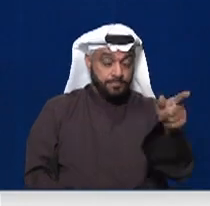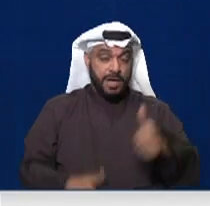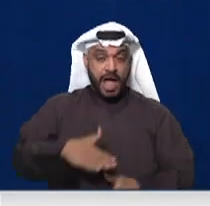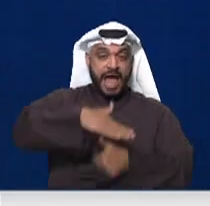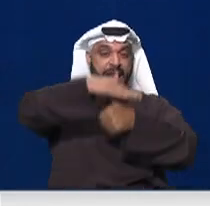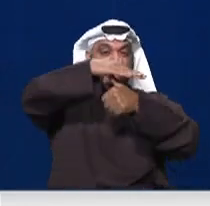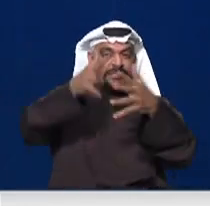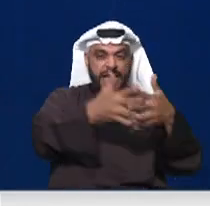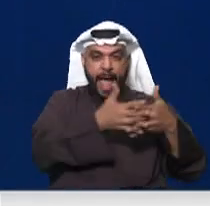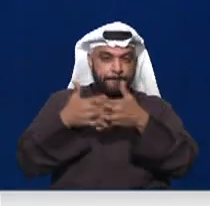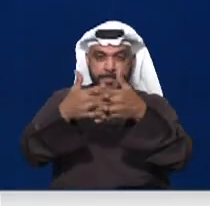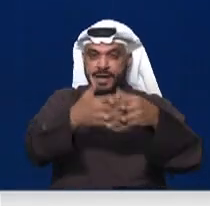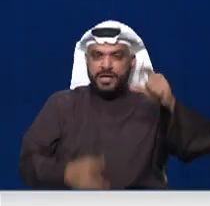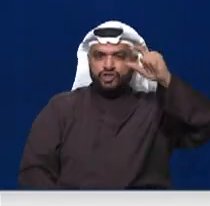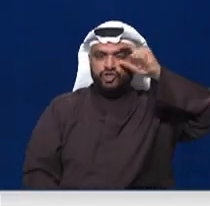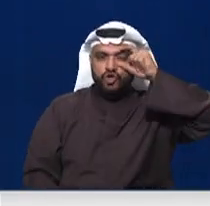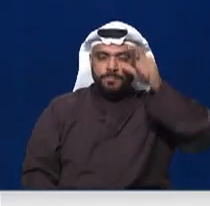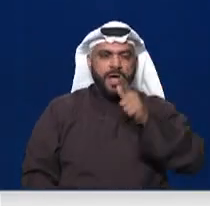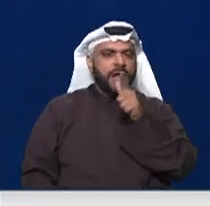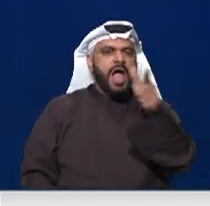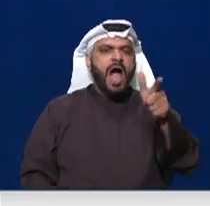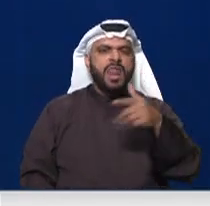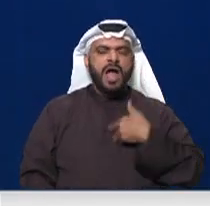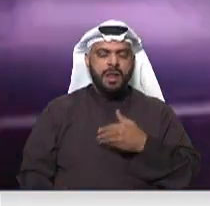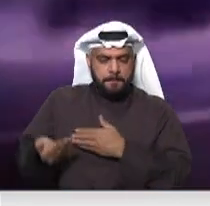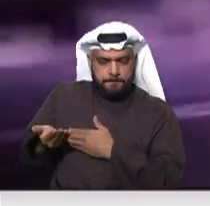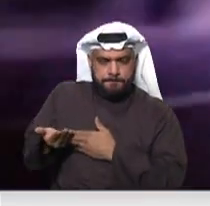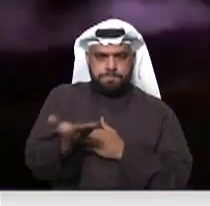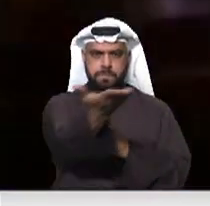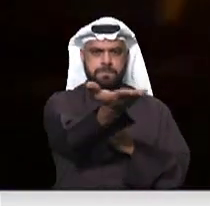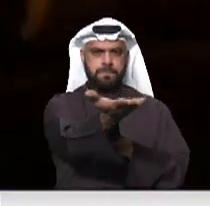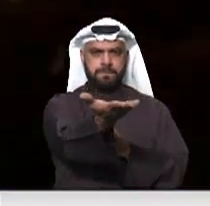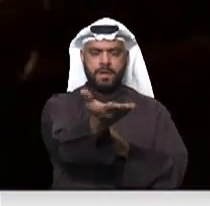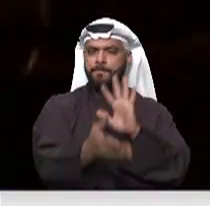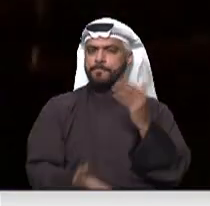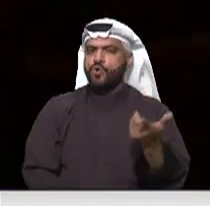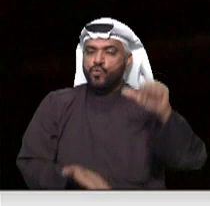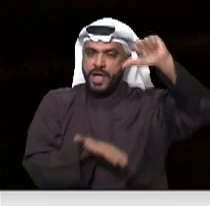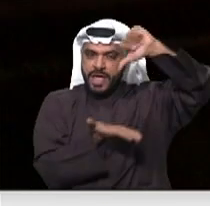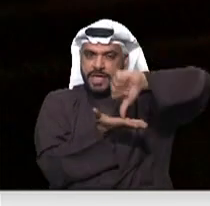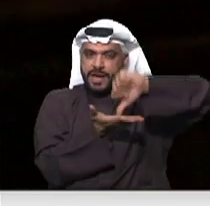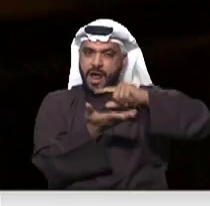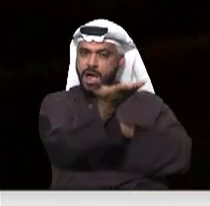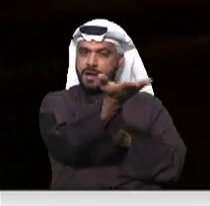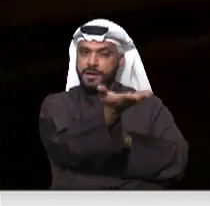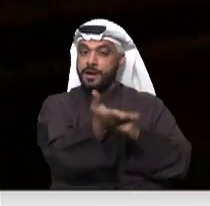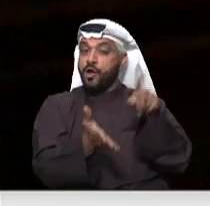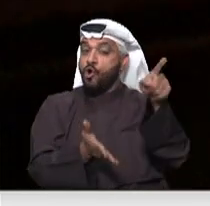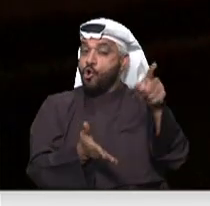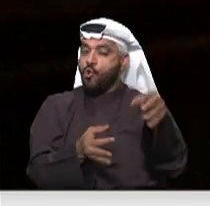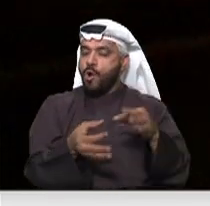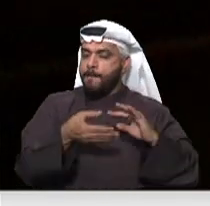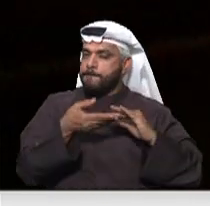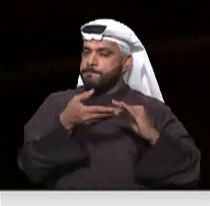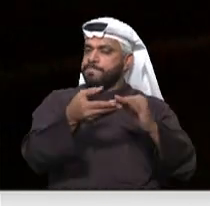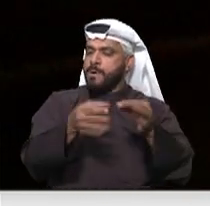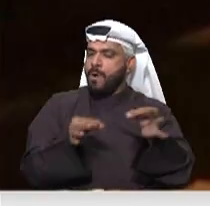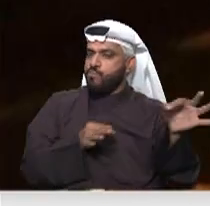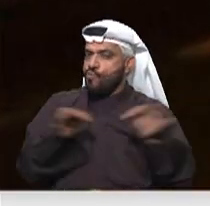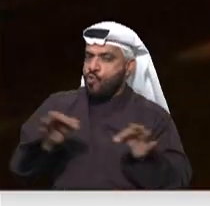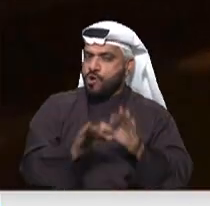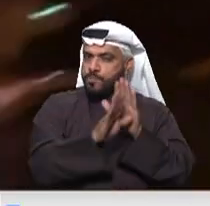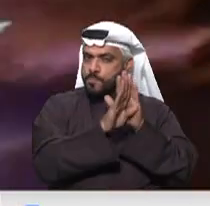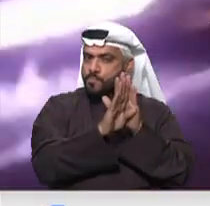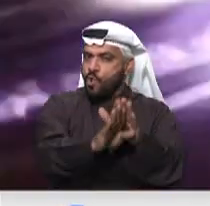بايدن فقال إن بلاده سلمت رسالة بشكل خاص إلى إيران بشأن حركة الحوثي المتحالفة